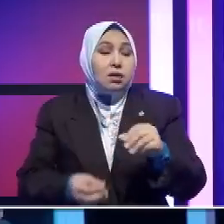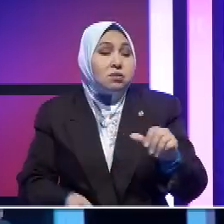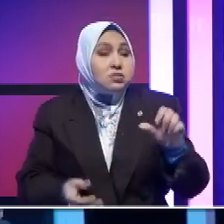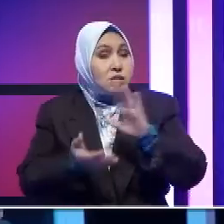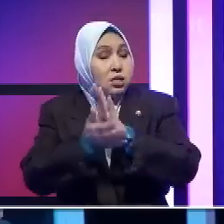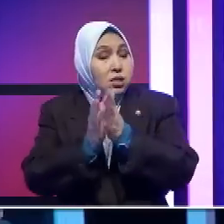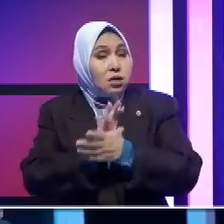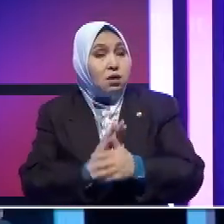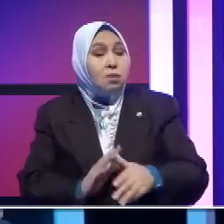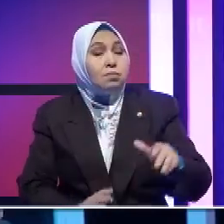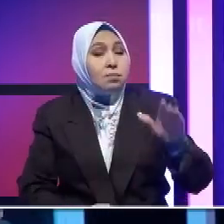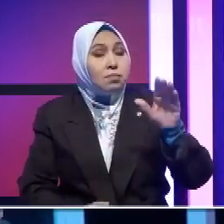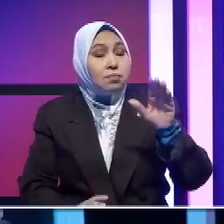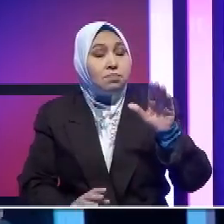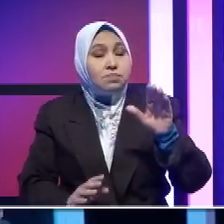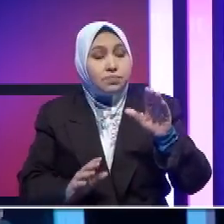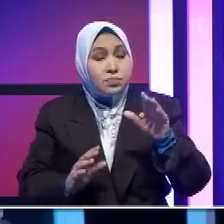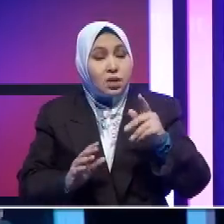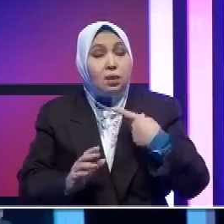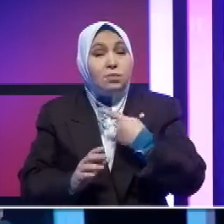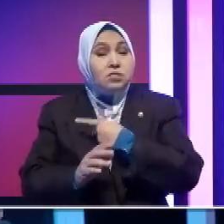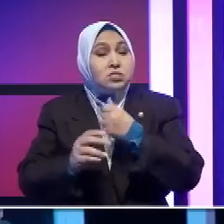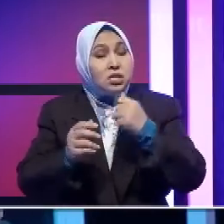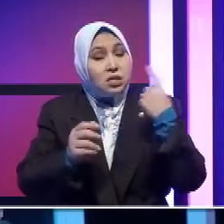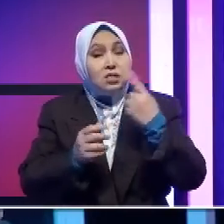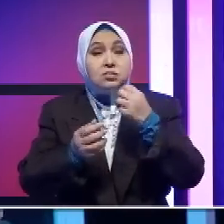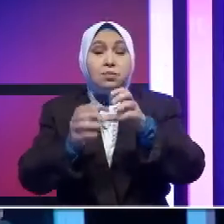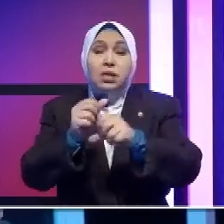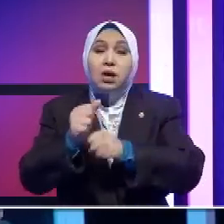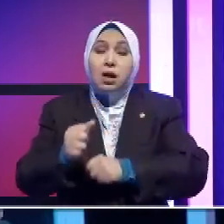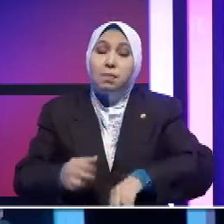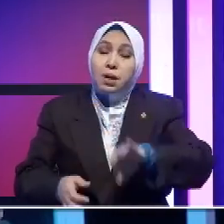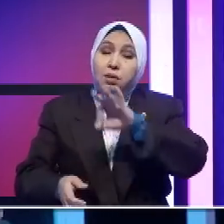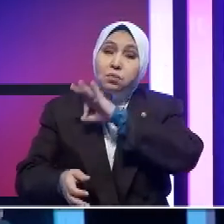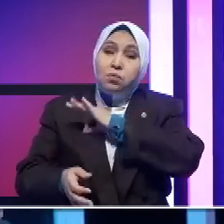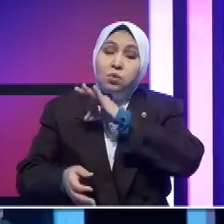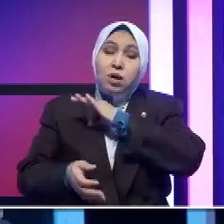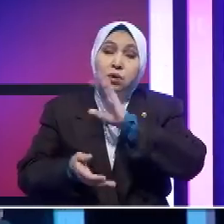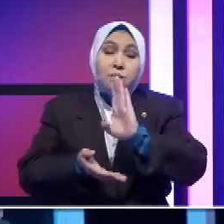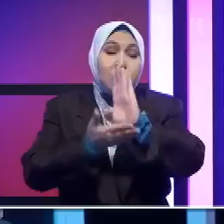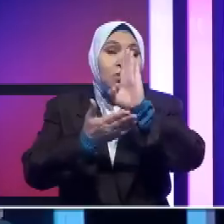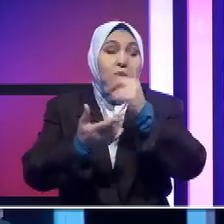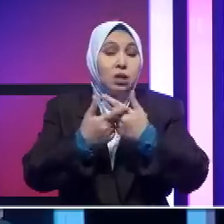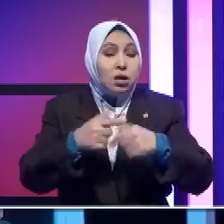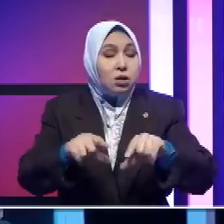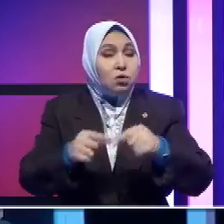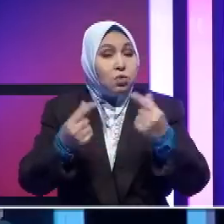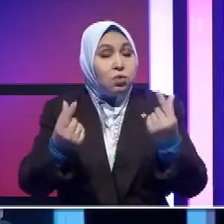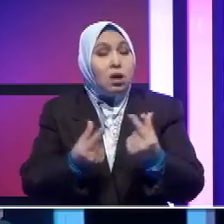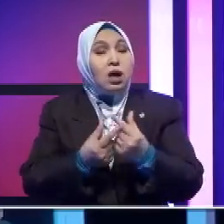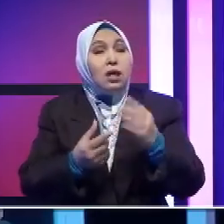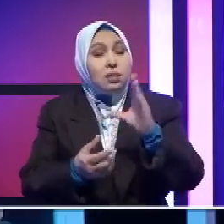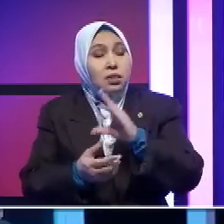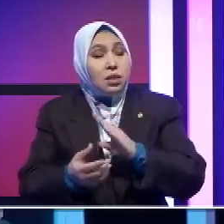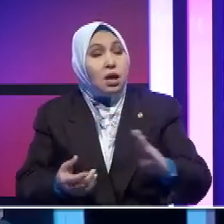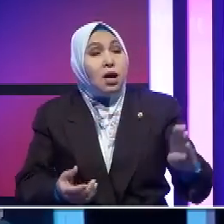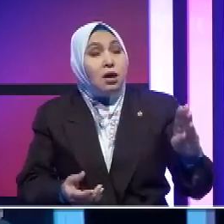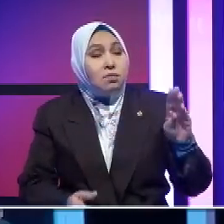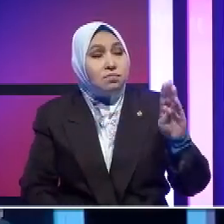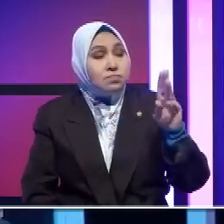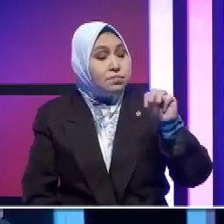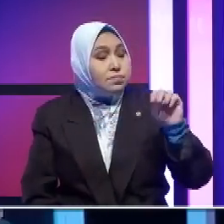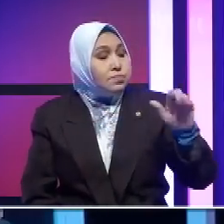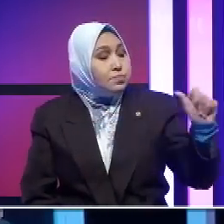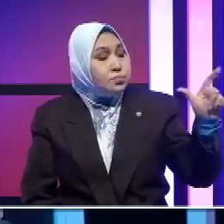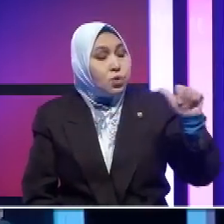وداوينا بالقرآن وأدبنا بالقرآن وخلقنا